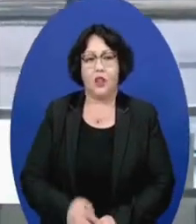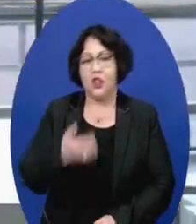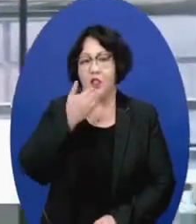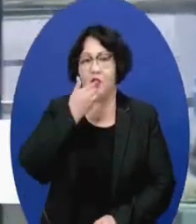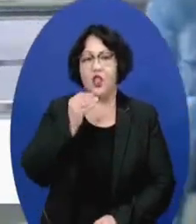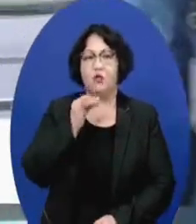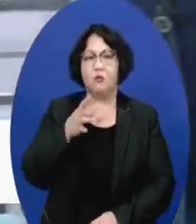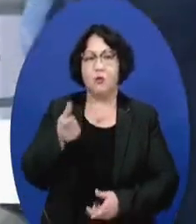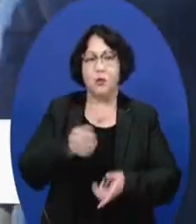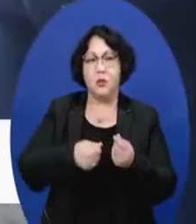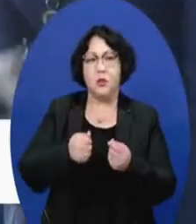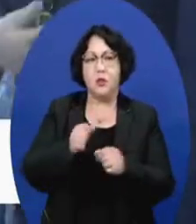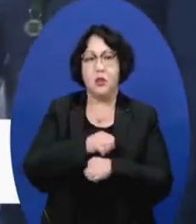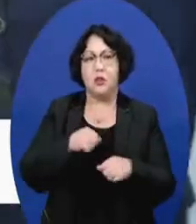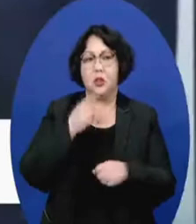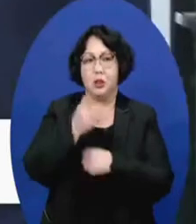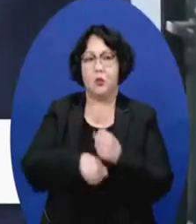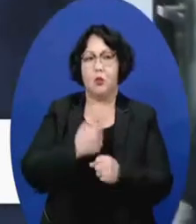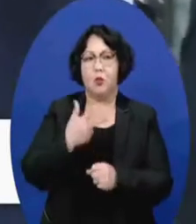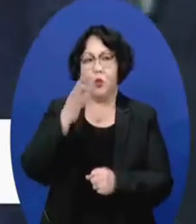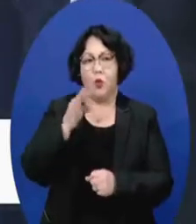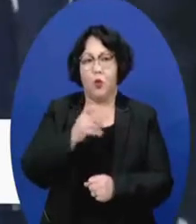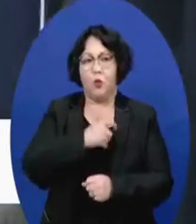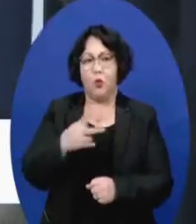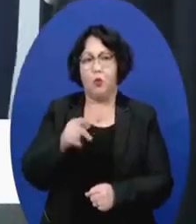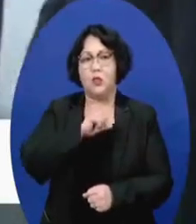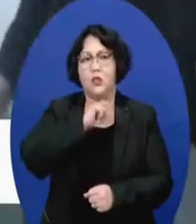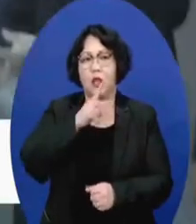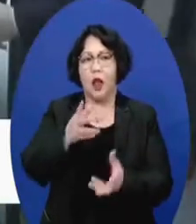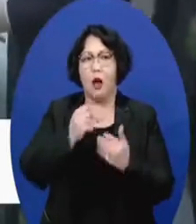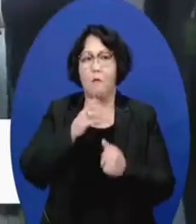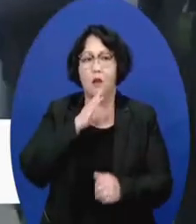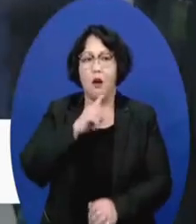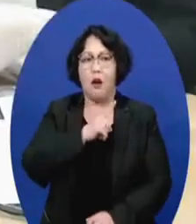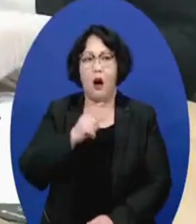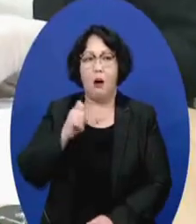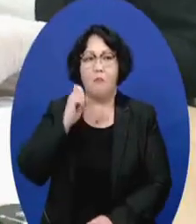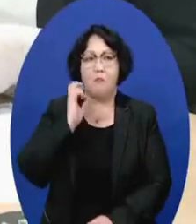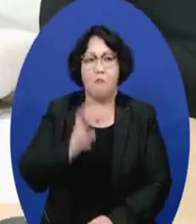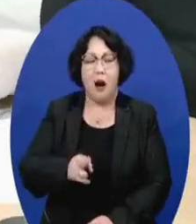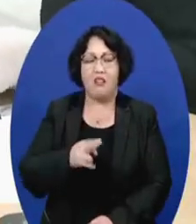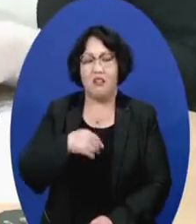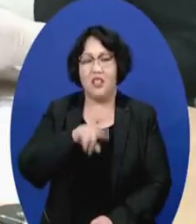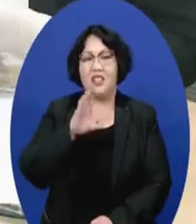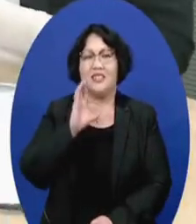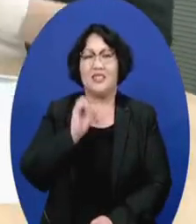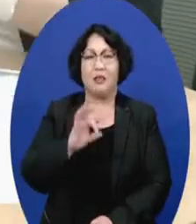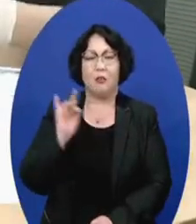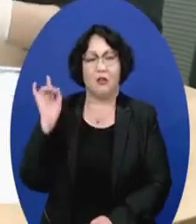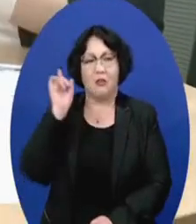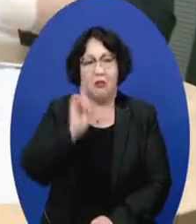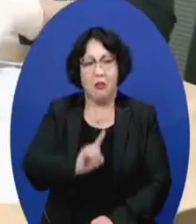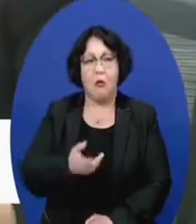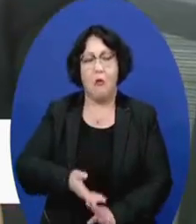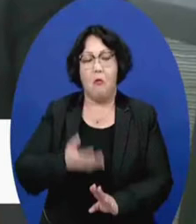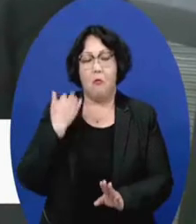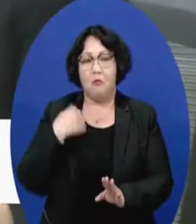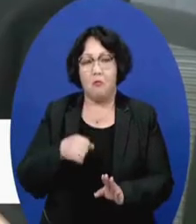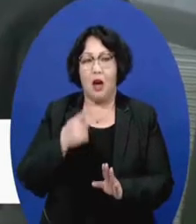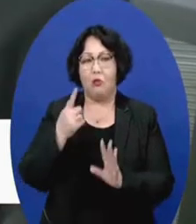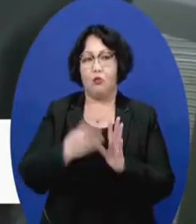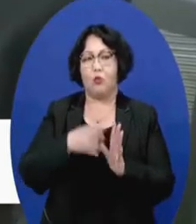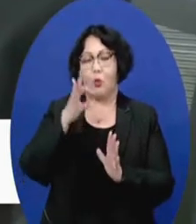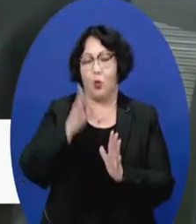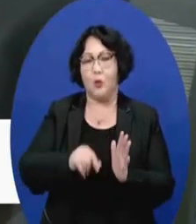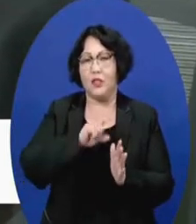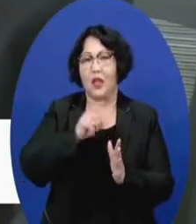Жимс худалдаалдаг иргэн жилийн 3% хүүтэй зээл авахар хаан банкны нарант тул салбарт иржээ. Өмнө нь тэрээр банкнаас жилдээ 19% хүүтэй